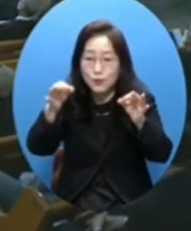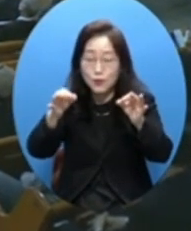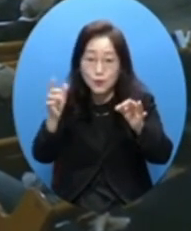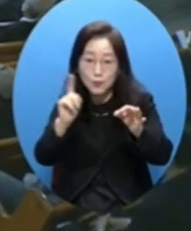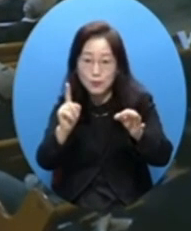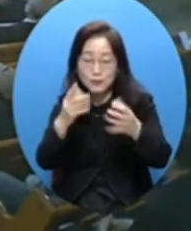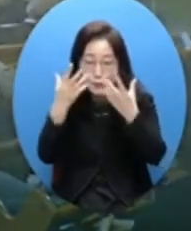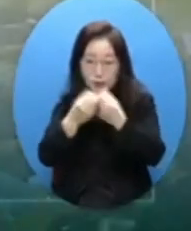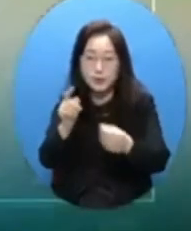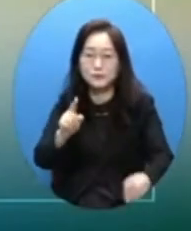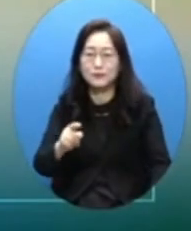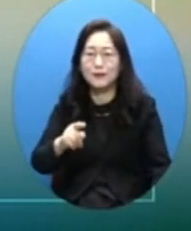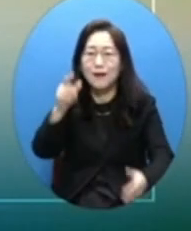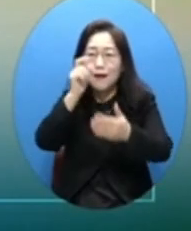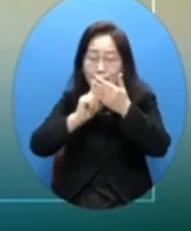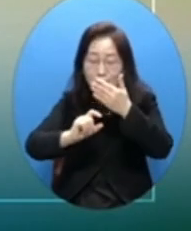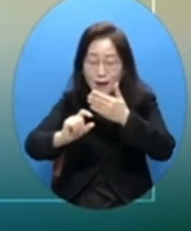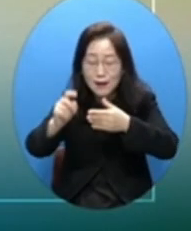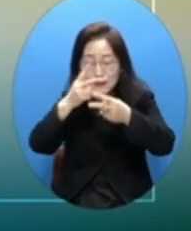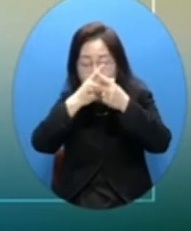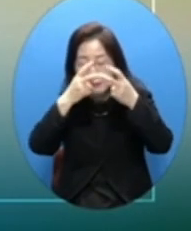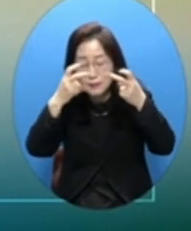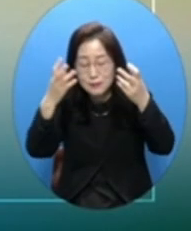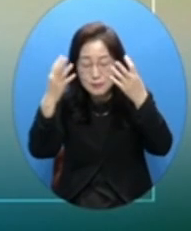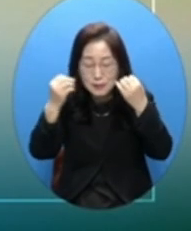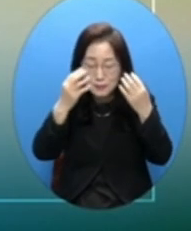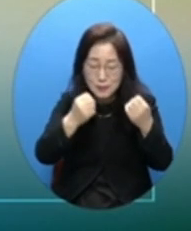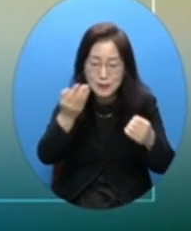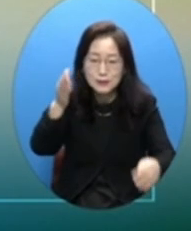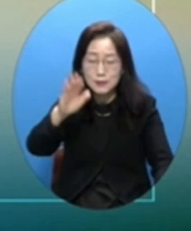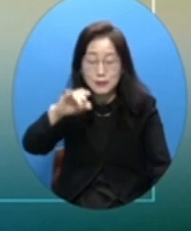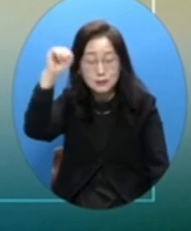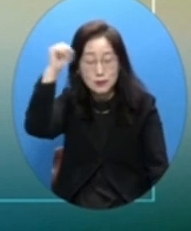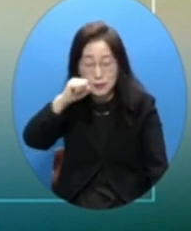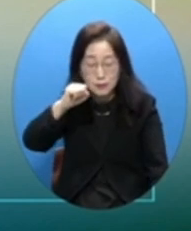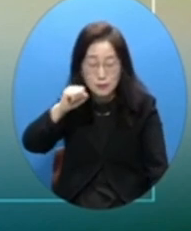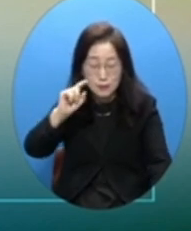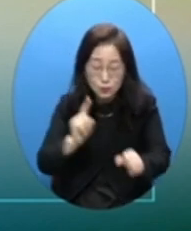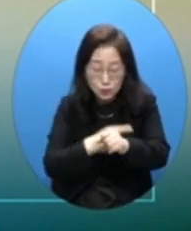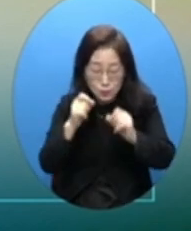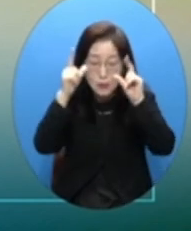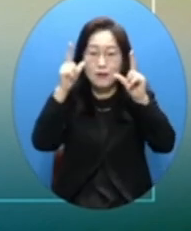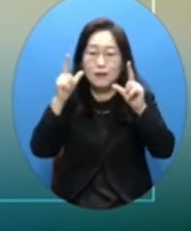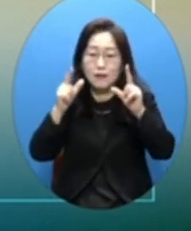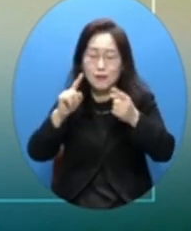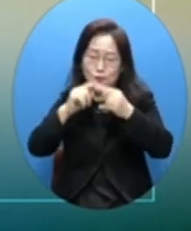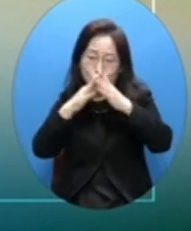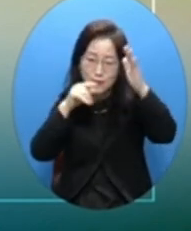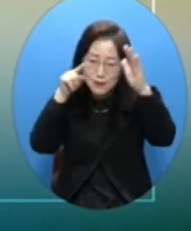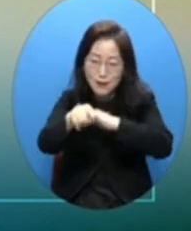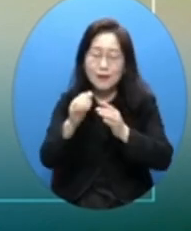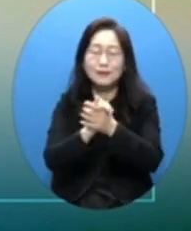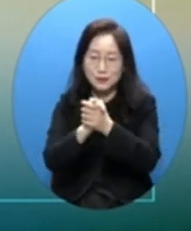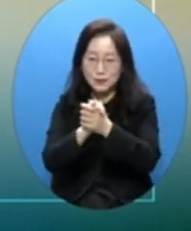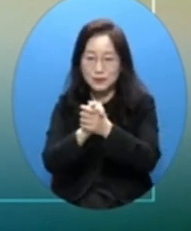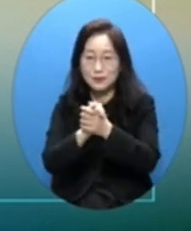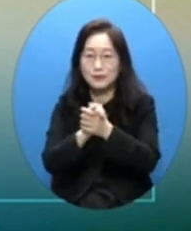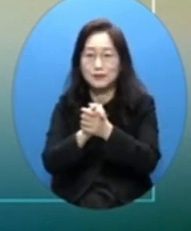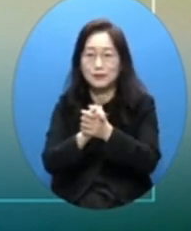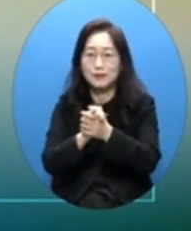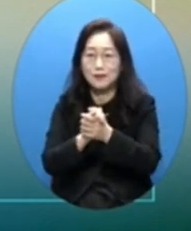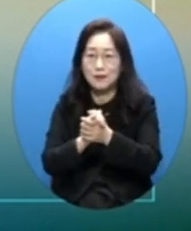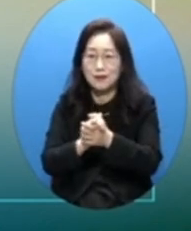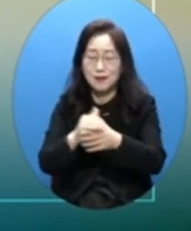같이 고백을 합니다 아침잠이 많았는데도 새벽이면 벌떡벌떡 일어나 괴로 달려가 기도했다